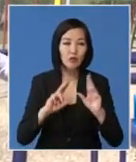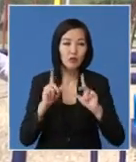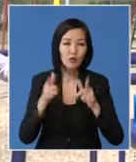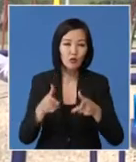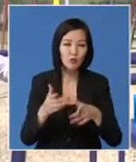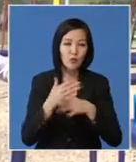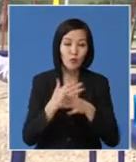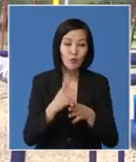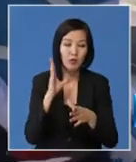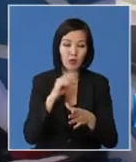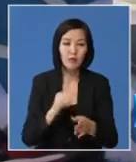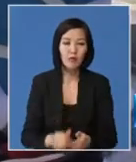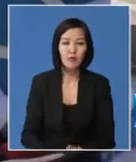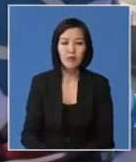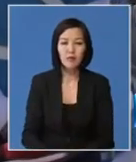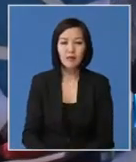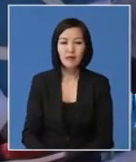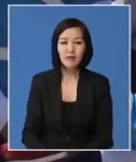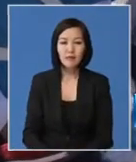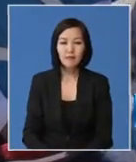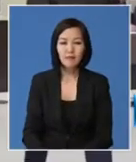институттарына түсуіне ықпал етеді.